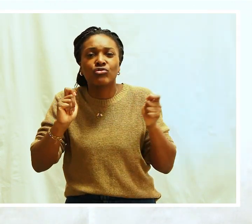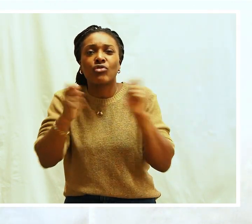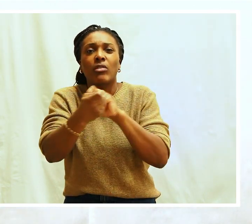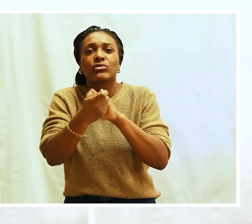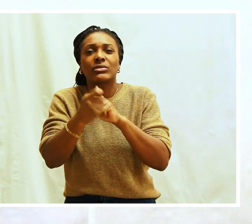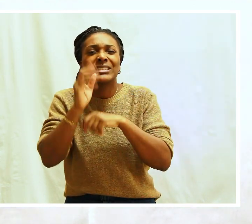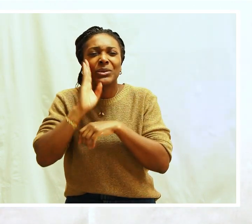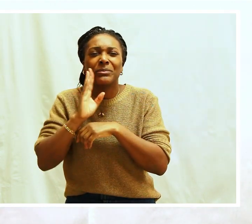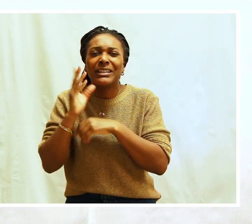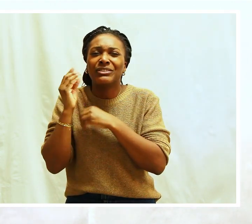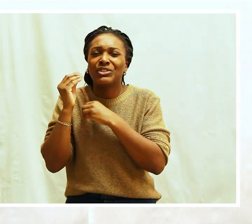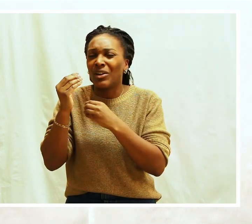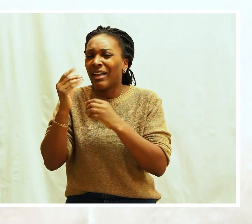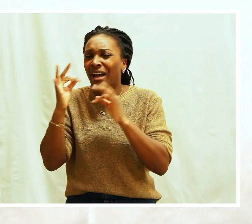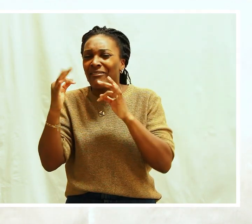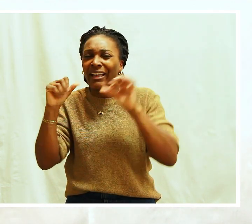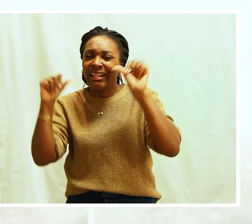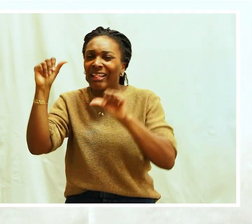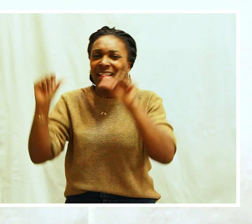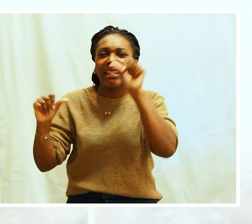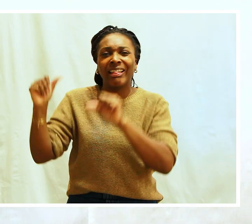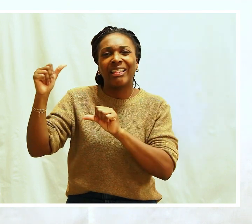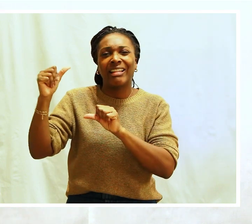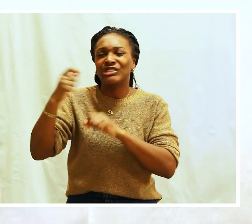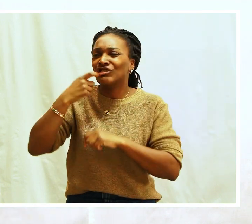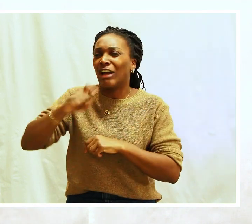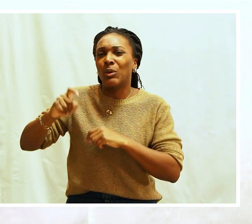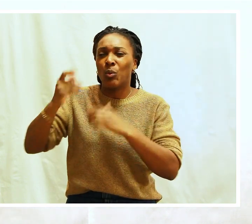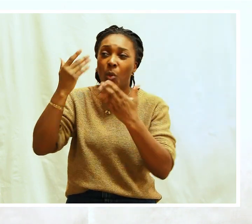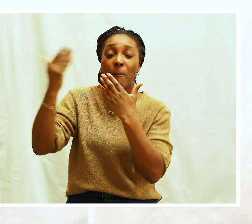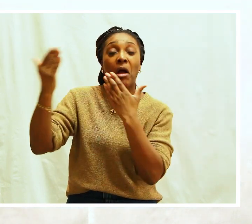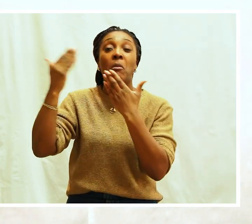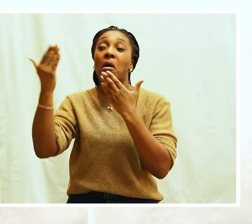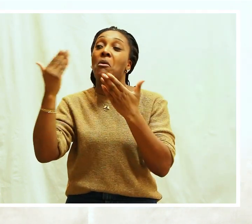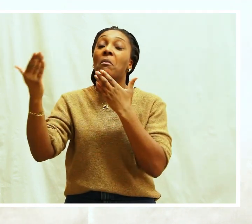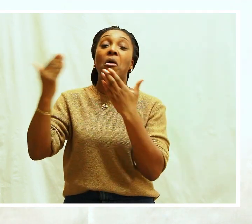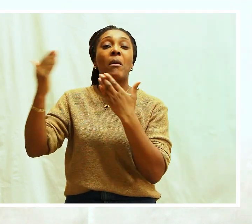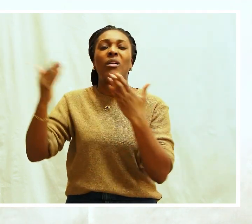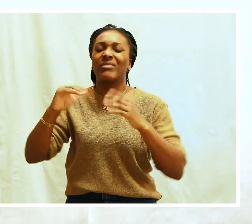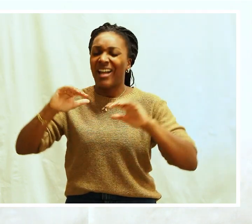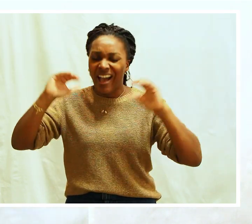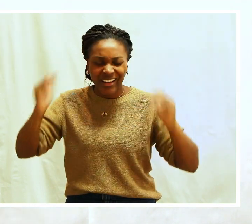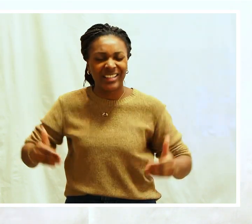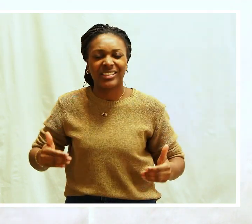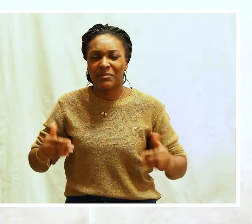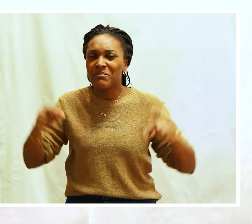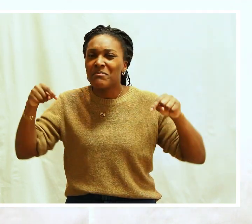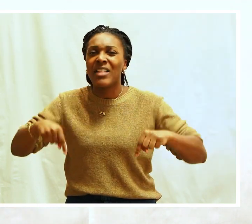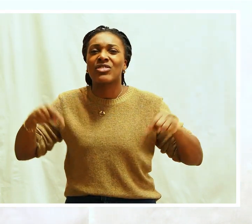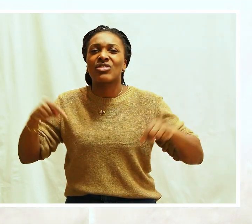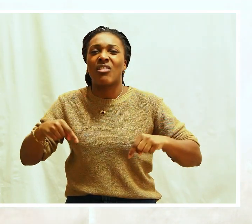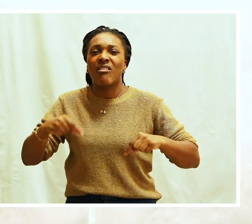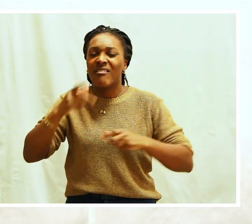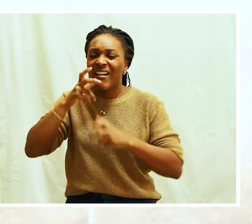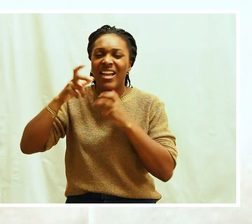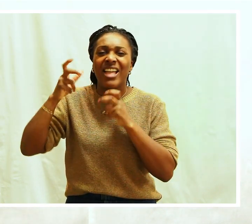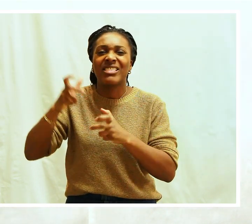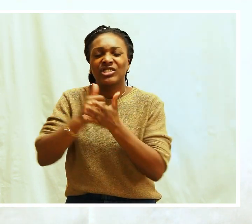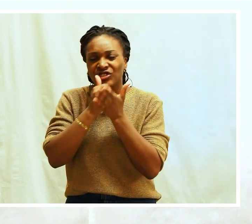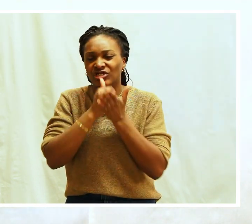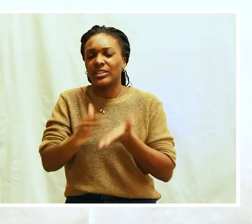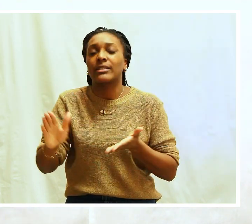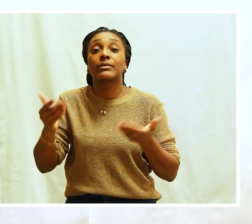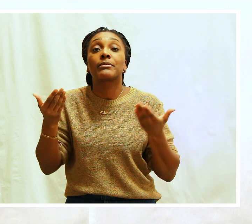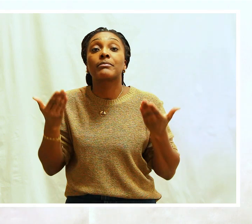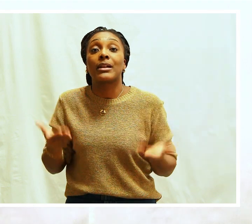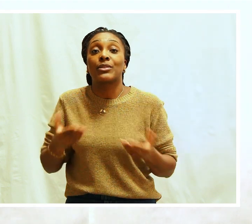toute comparaison, Seigneur, soit stoppée dans le cœur de ceux qui peut-être ont plongé dans cela. Que toute jalousie ou haine soit chassée dans le nom de Jésus